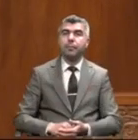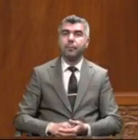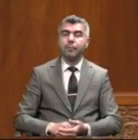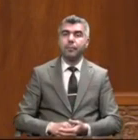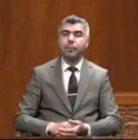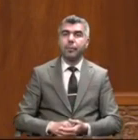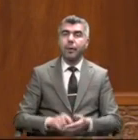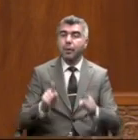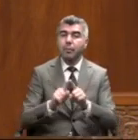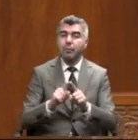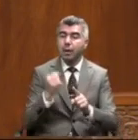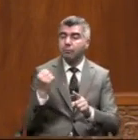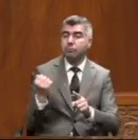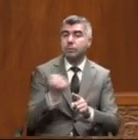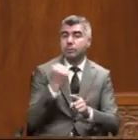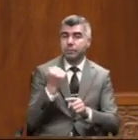انتظارات